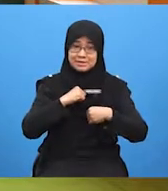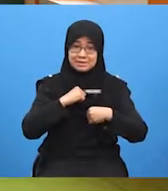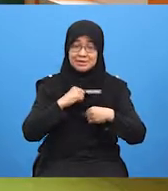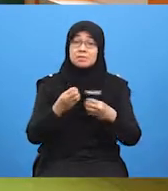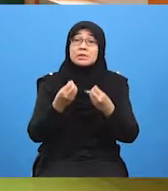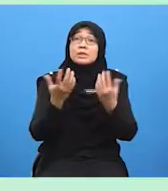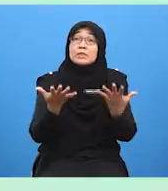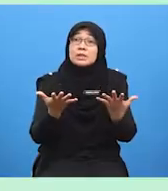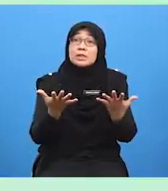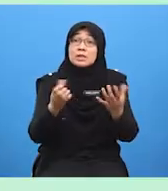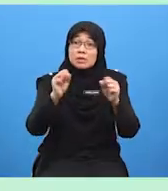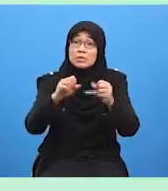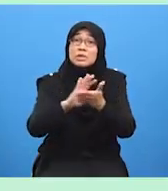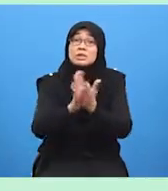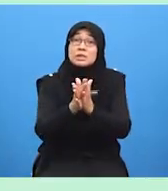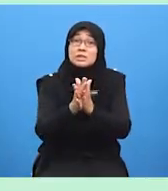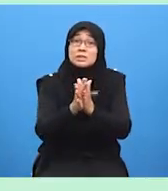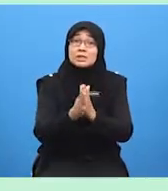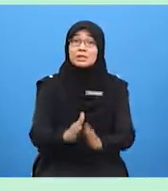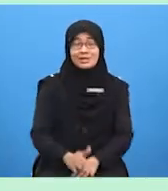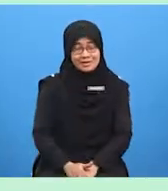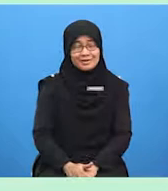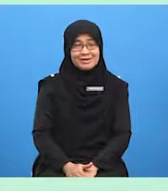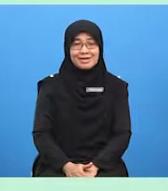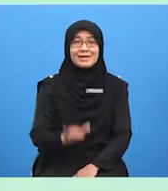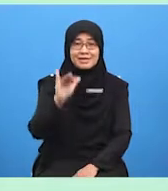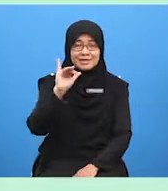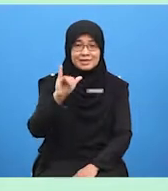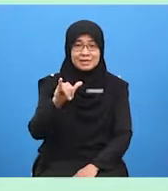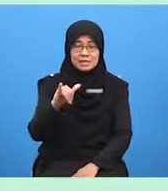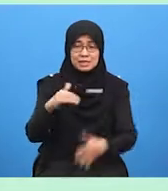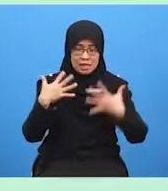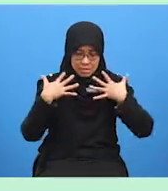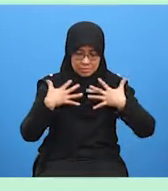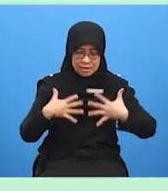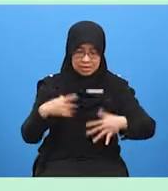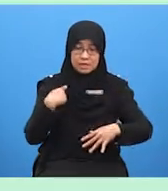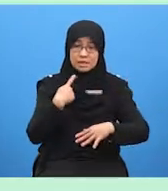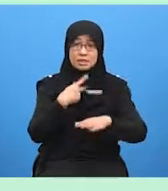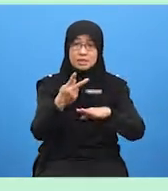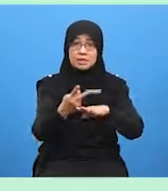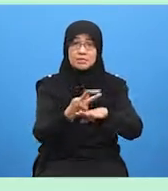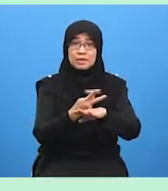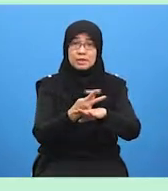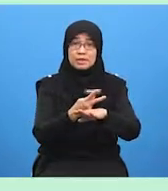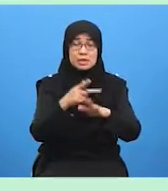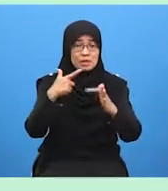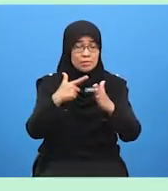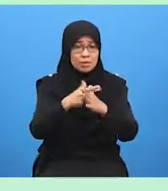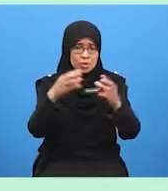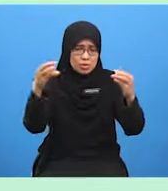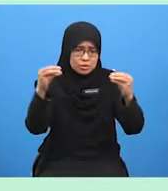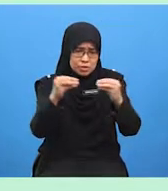boleh terhasil? Ya, tepat sekali. Pakaian yang kamu pakai terhasil melalui